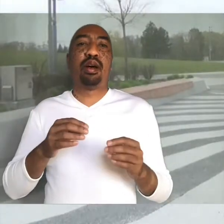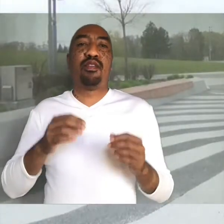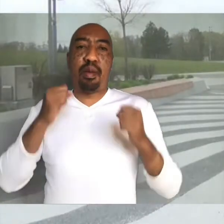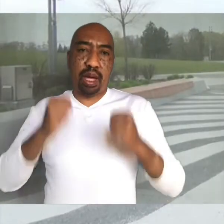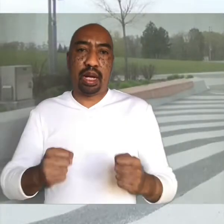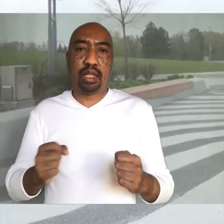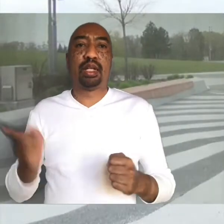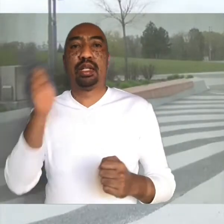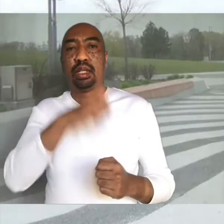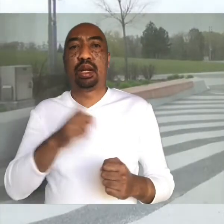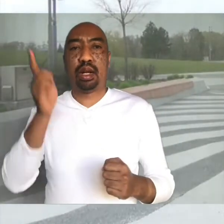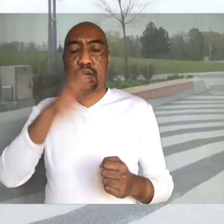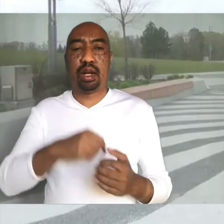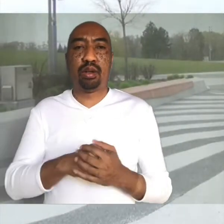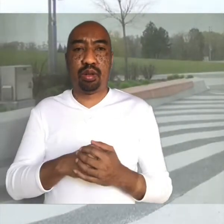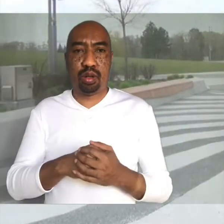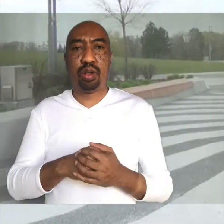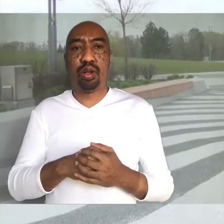dia